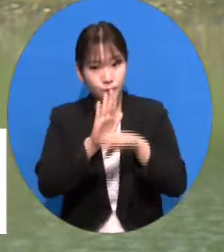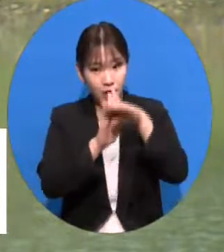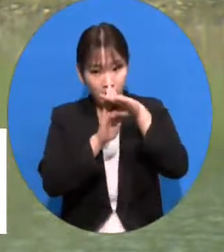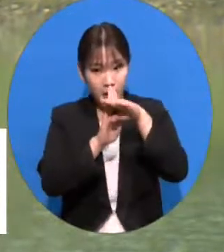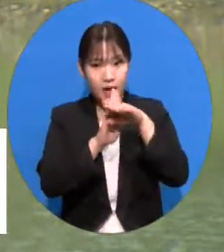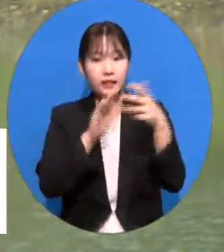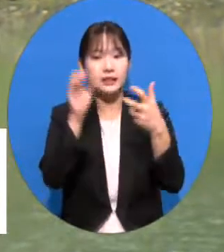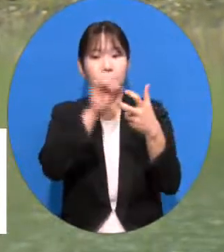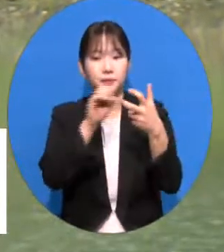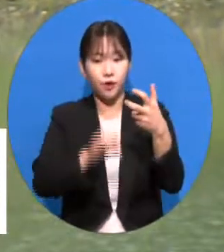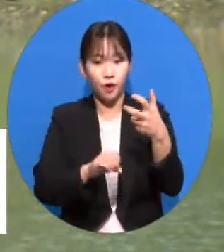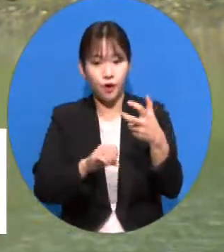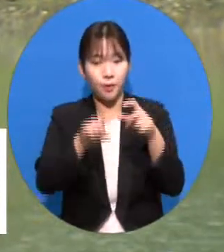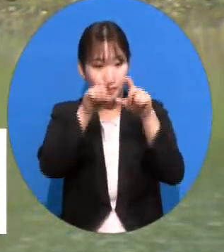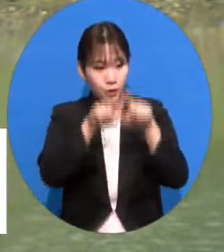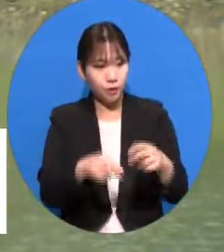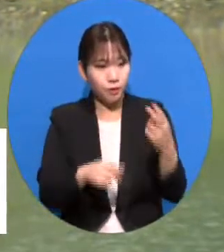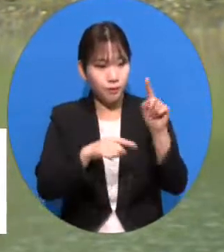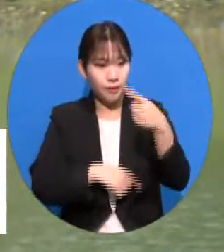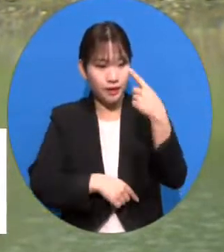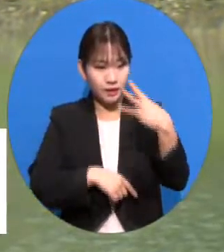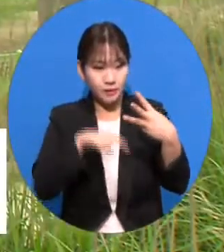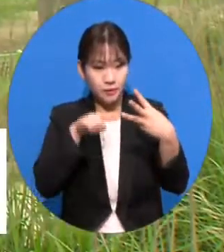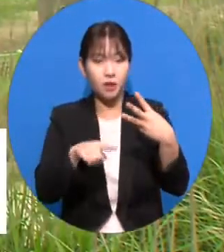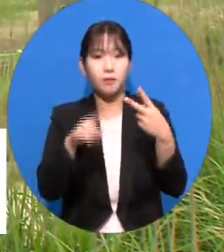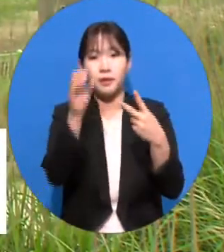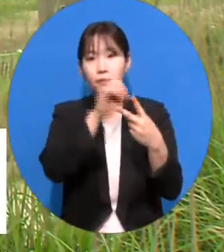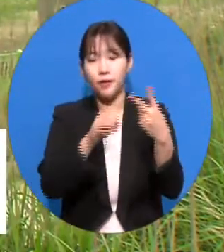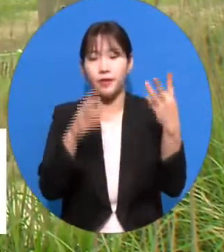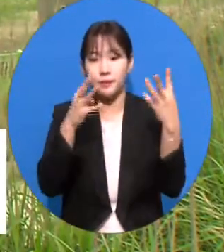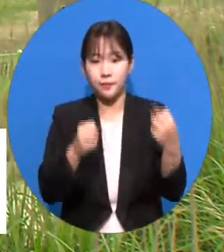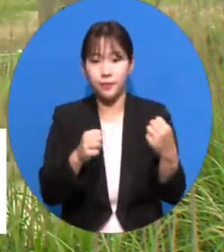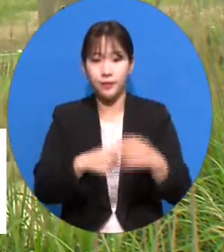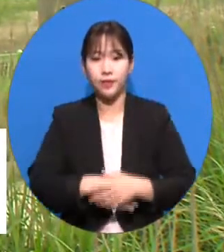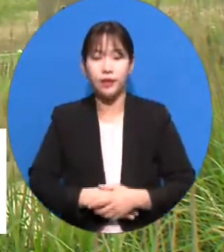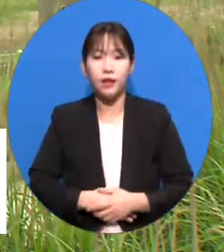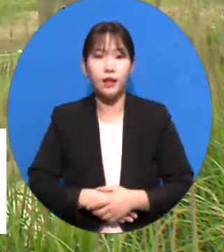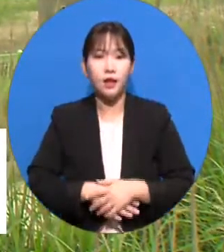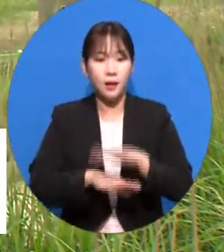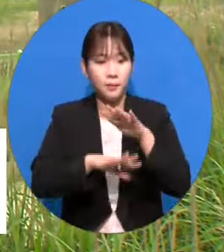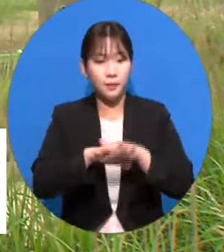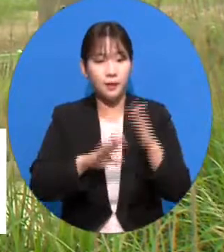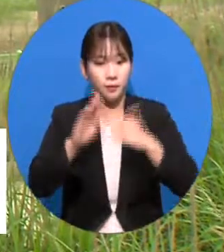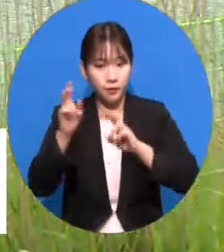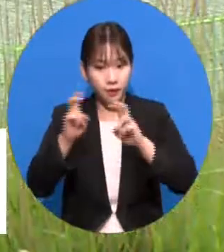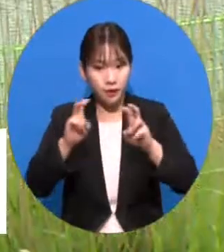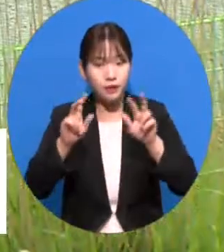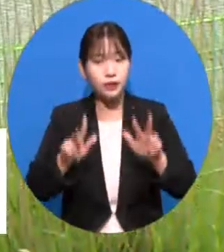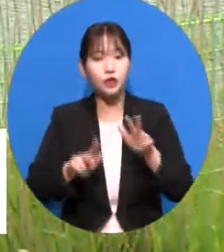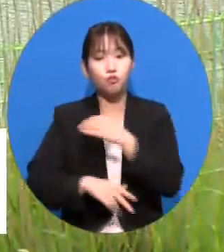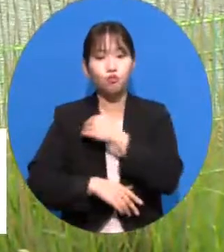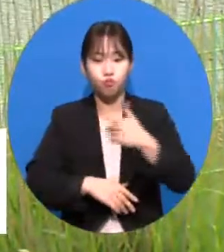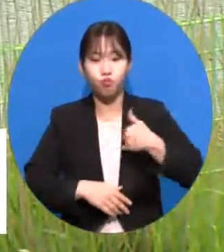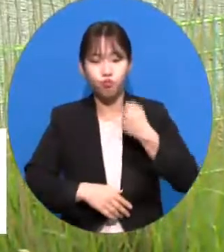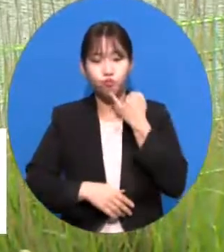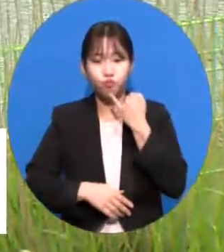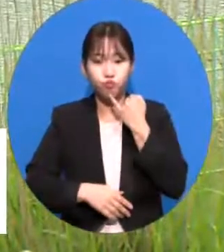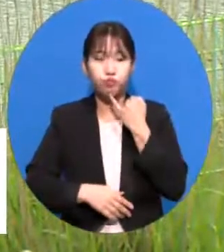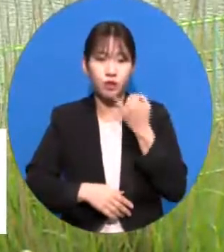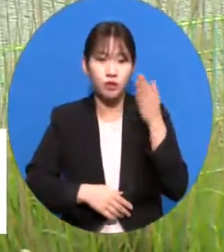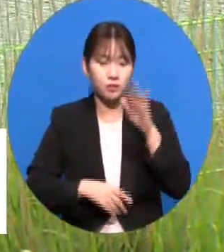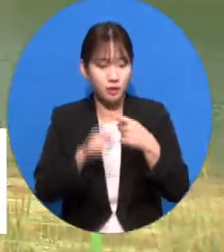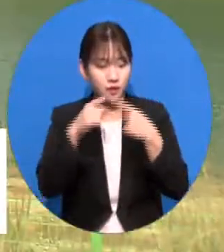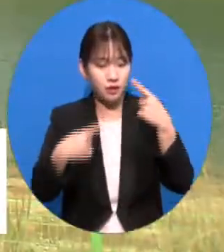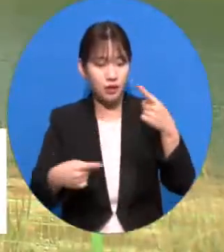70%로 평년 대비 103.2%를 기록하고 있습니다. 농어촌공사는 저수율이 아직까지는 안정적이지만